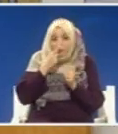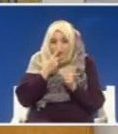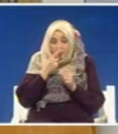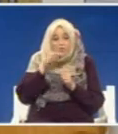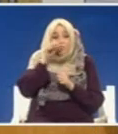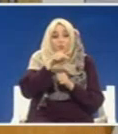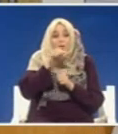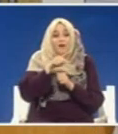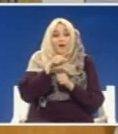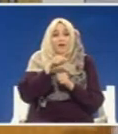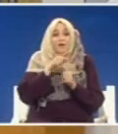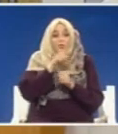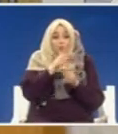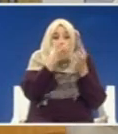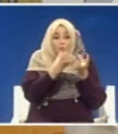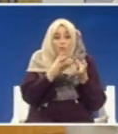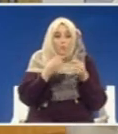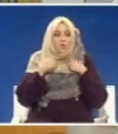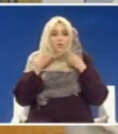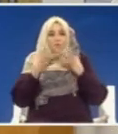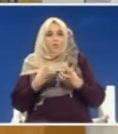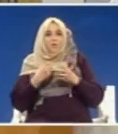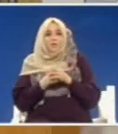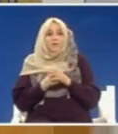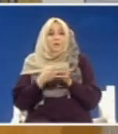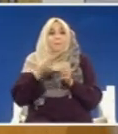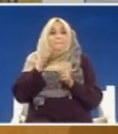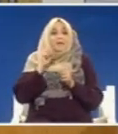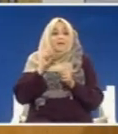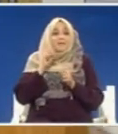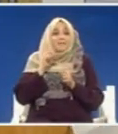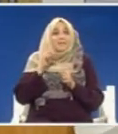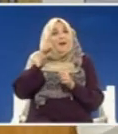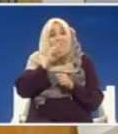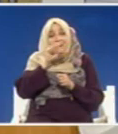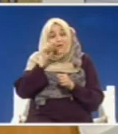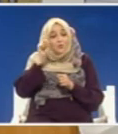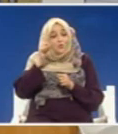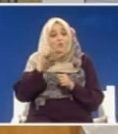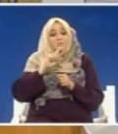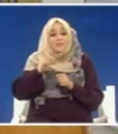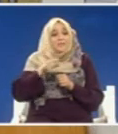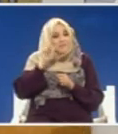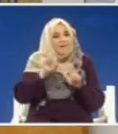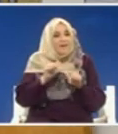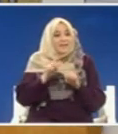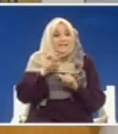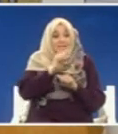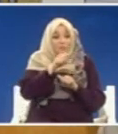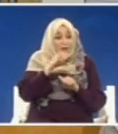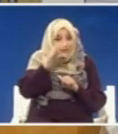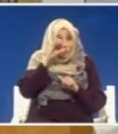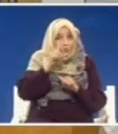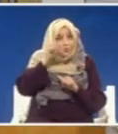إنك تريد وأنا أريد ولا يكون إلا ما أريد فإن أطعتني